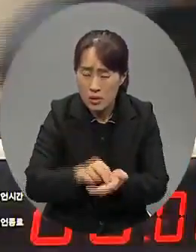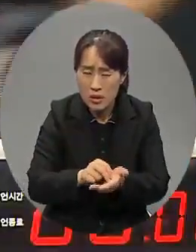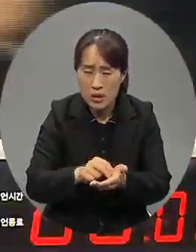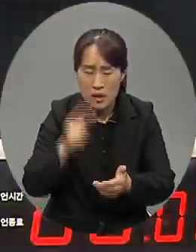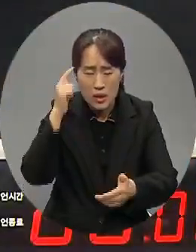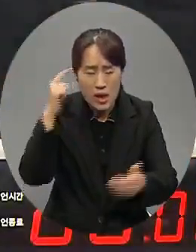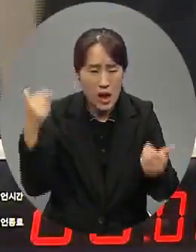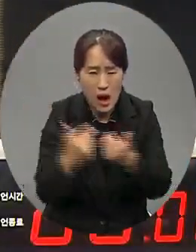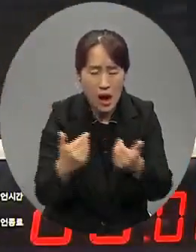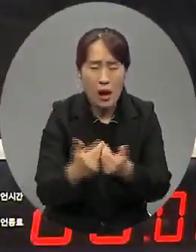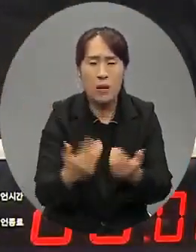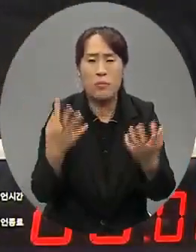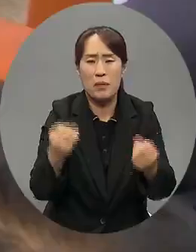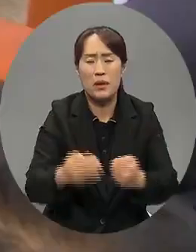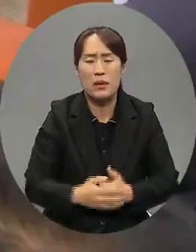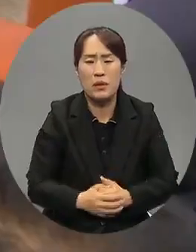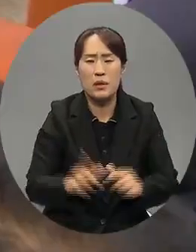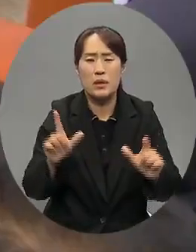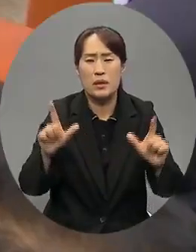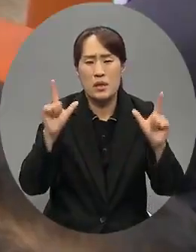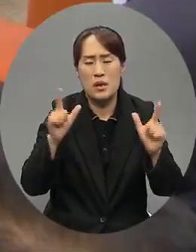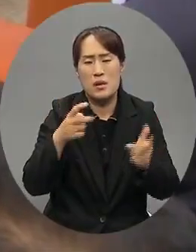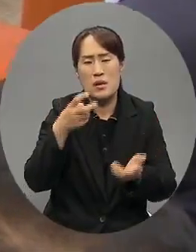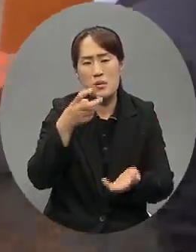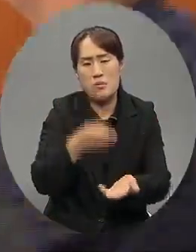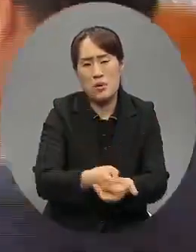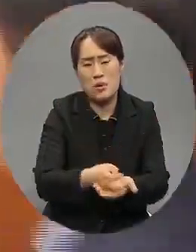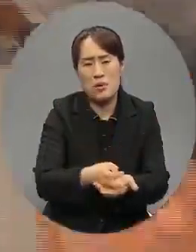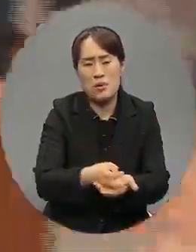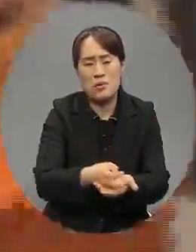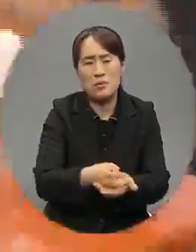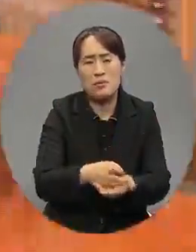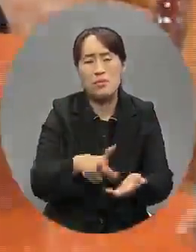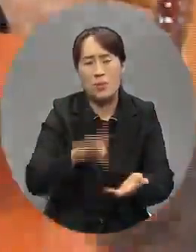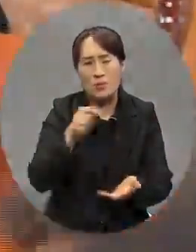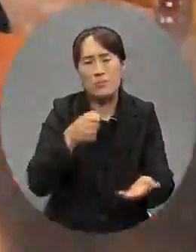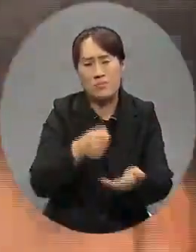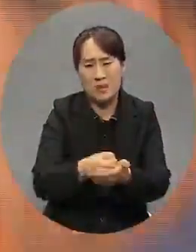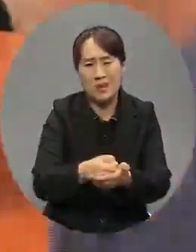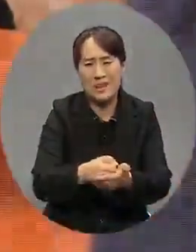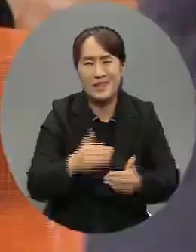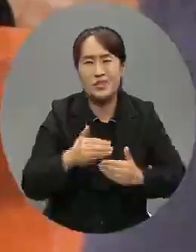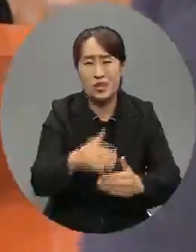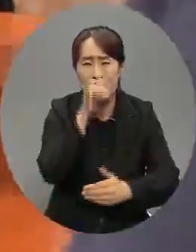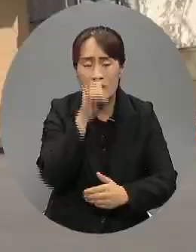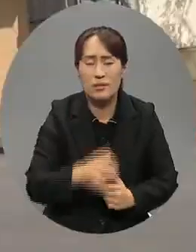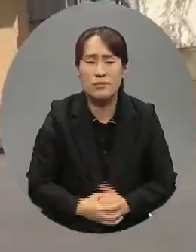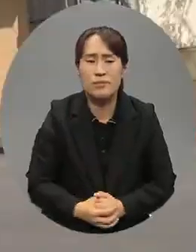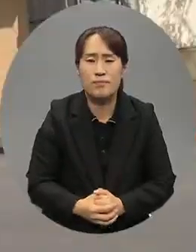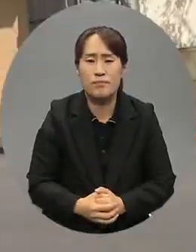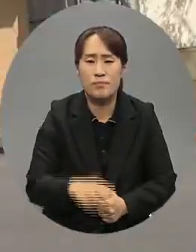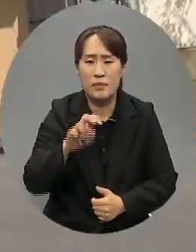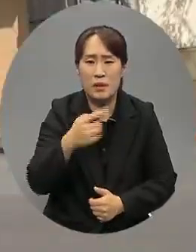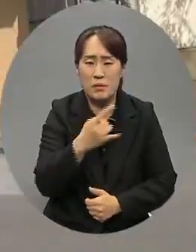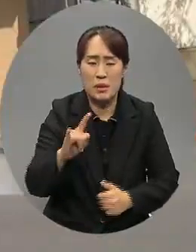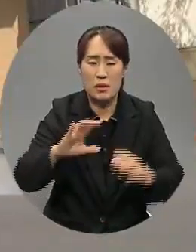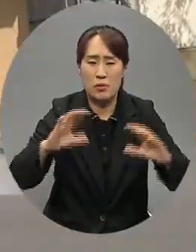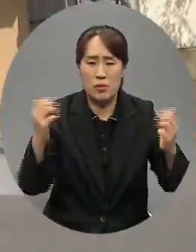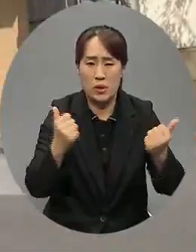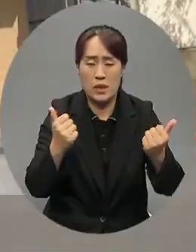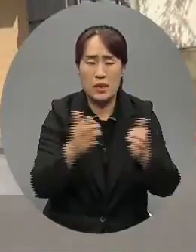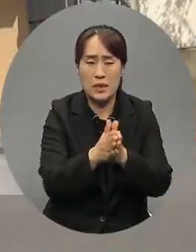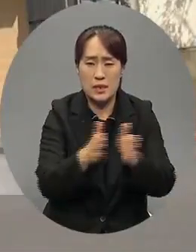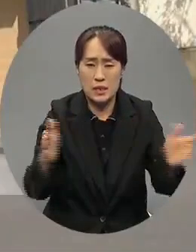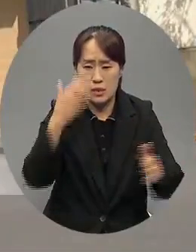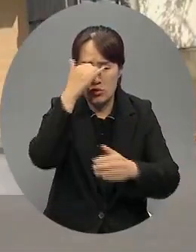반대에 부딪히자 상징적인 의미의 법률이라도 일단 만들자는 전략이었습니다. 22대 국회 개원과